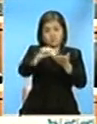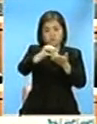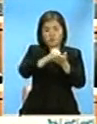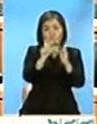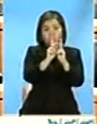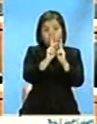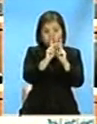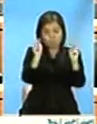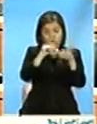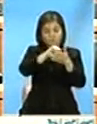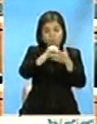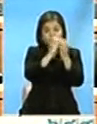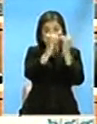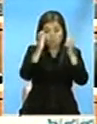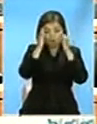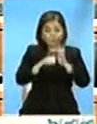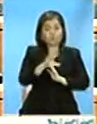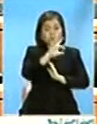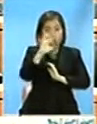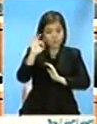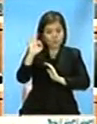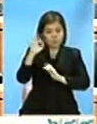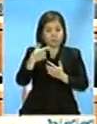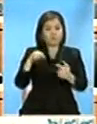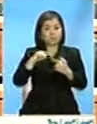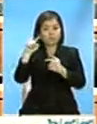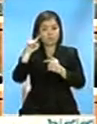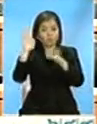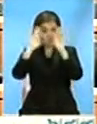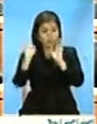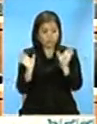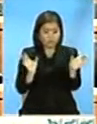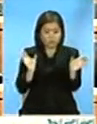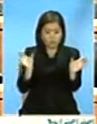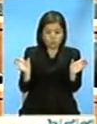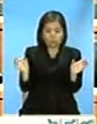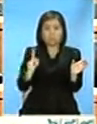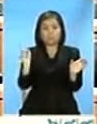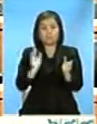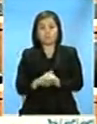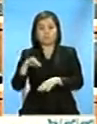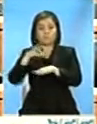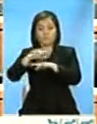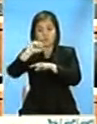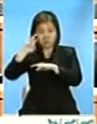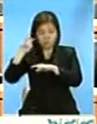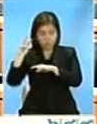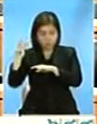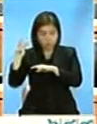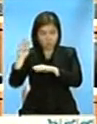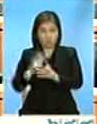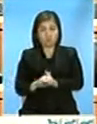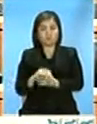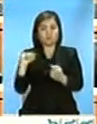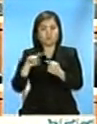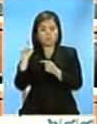ใหม่ท่านยังมี99คนเลยครับท่านมาจาก2ข้างครับสวสมาชิกวุฒิสภาควรมาจ